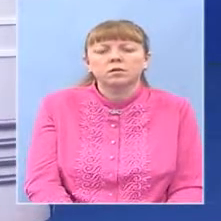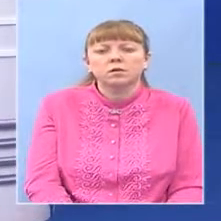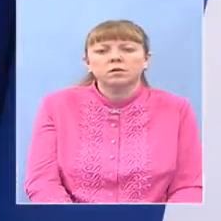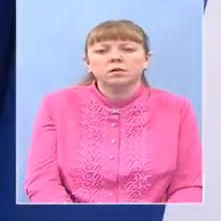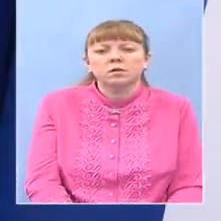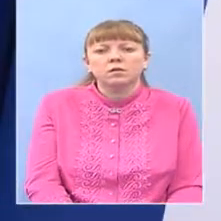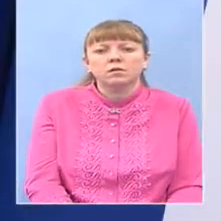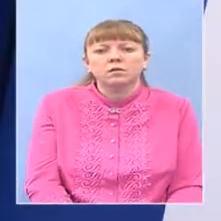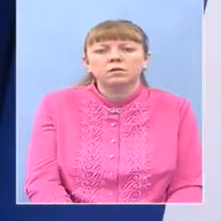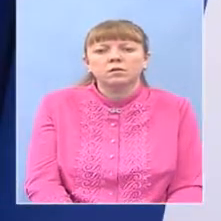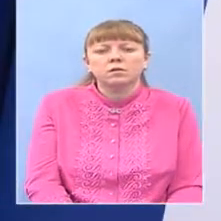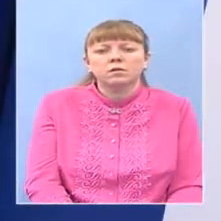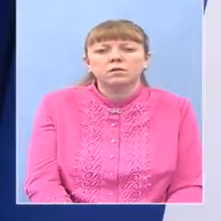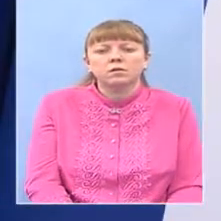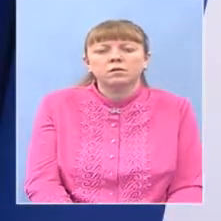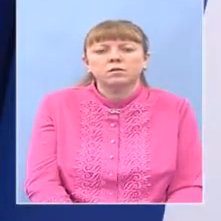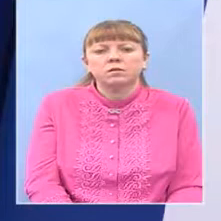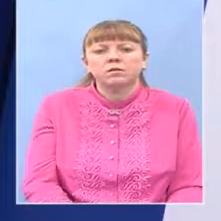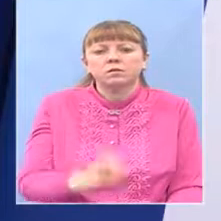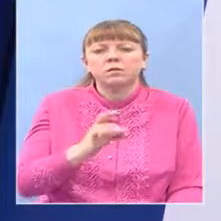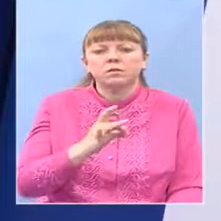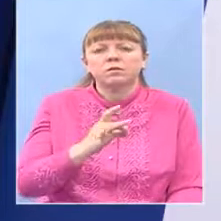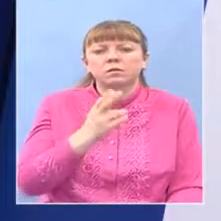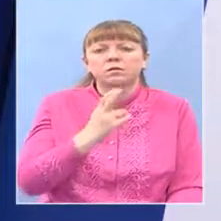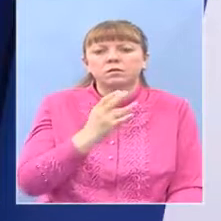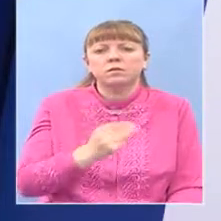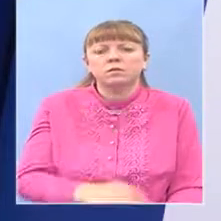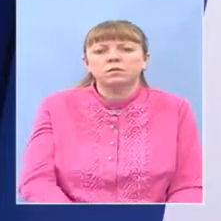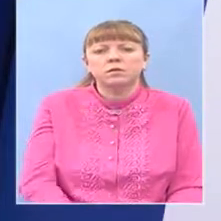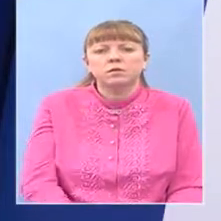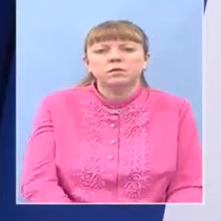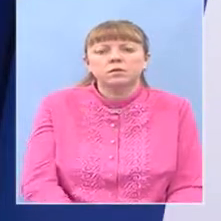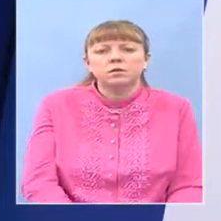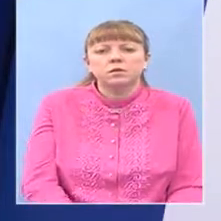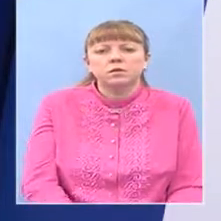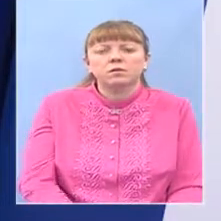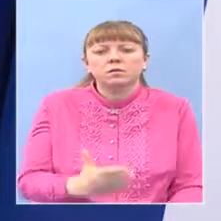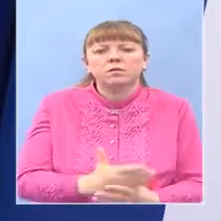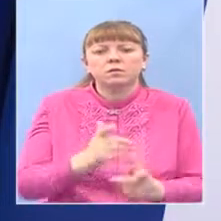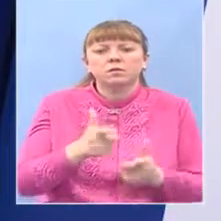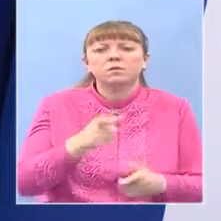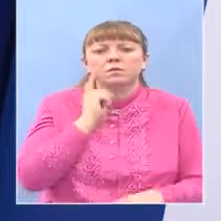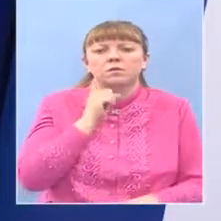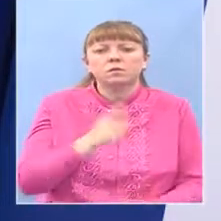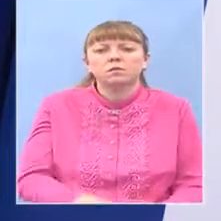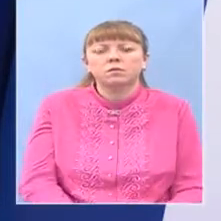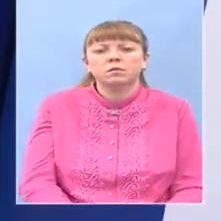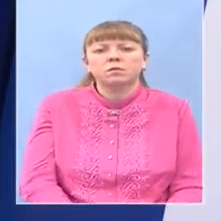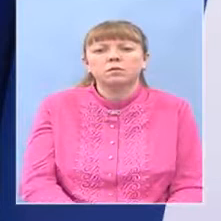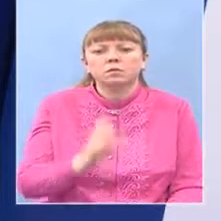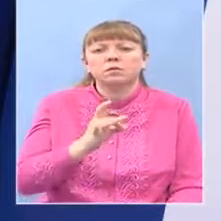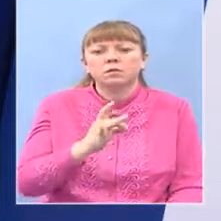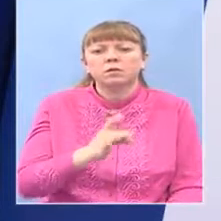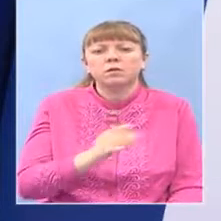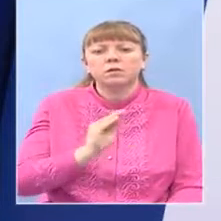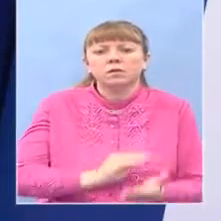если в технической спецификации прописать конкретные индикаторы, да, вот, например, цель, помощь в трудоустройстве там, молодежи. Если